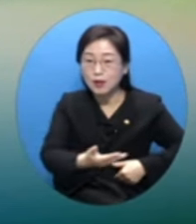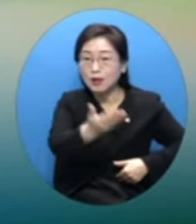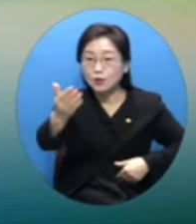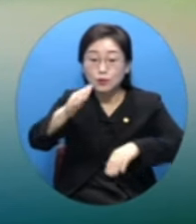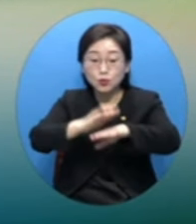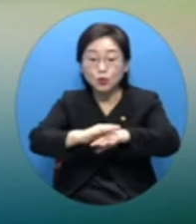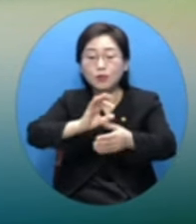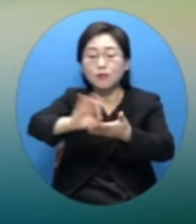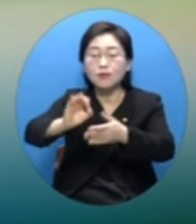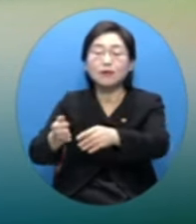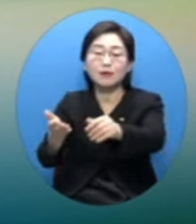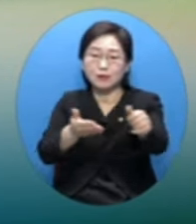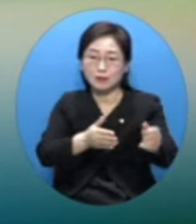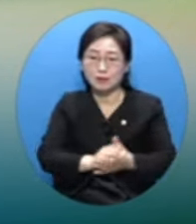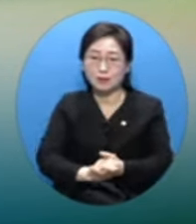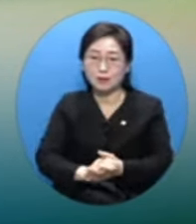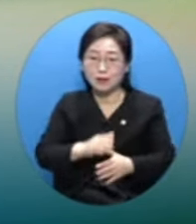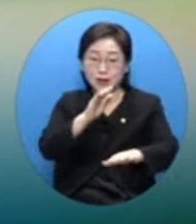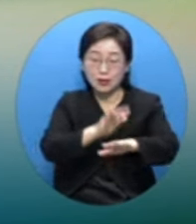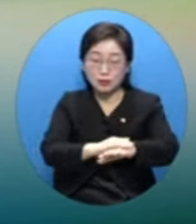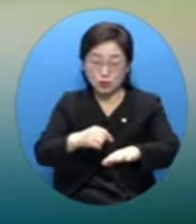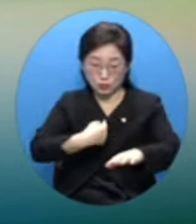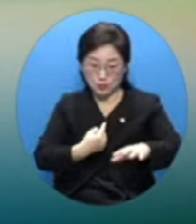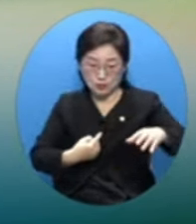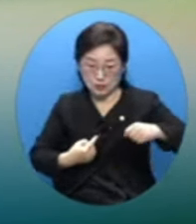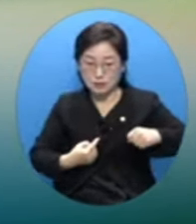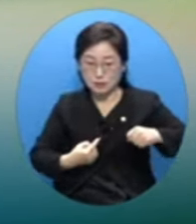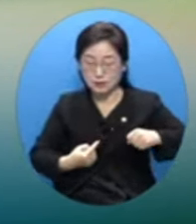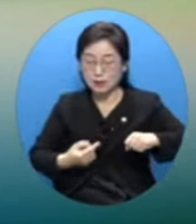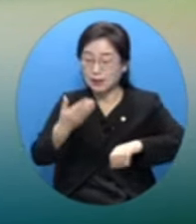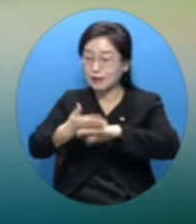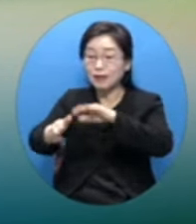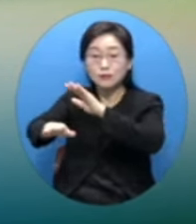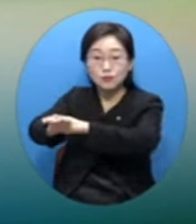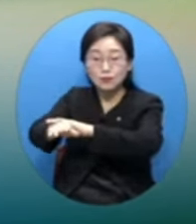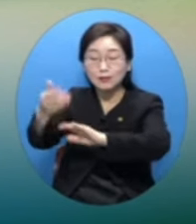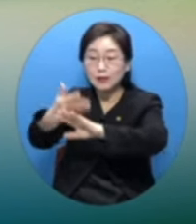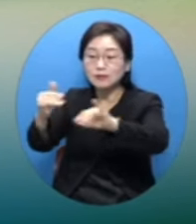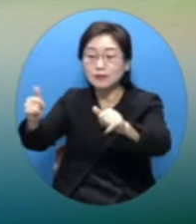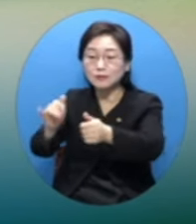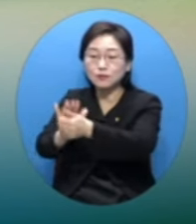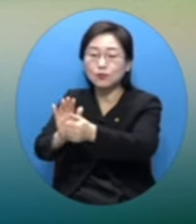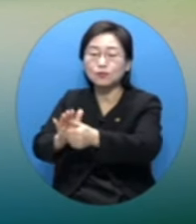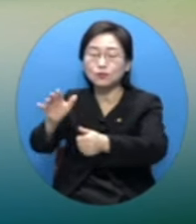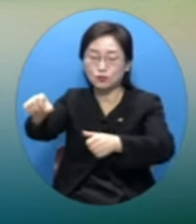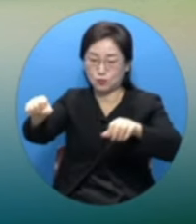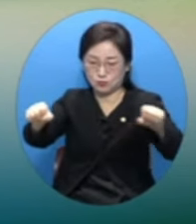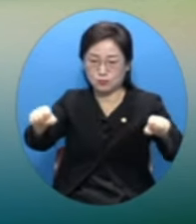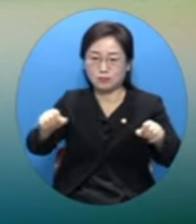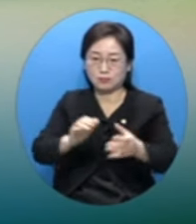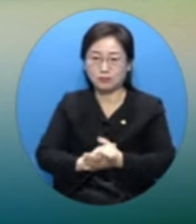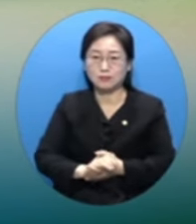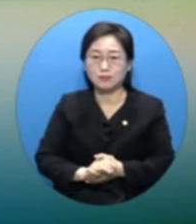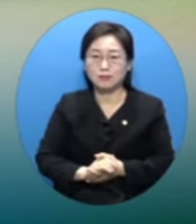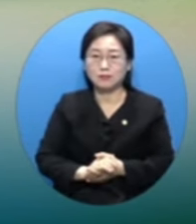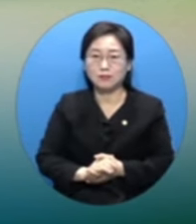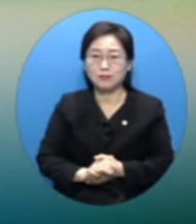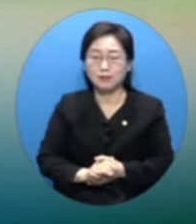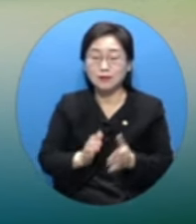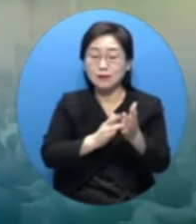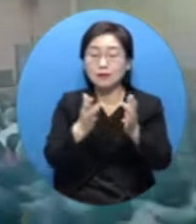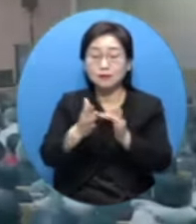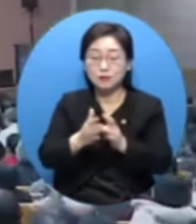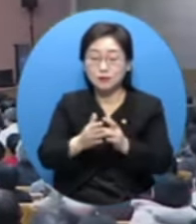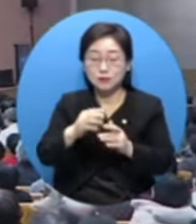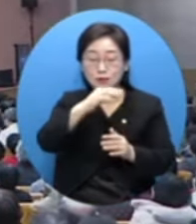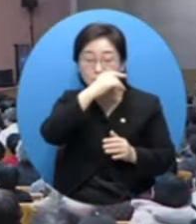이용하면 된다. 한 손은 너 자신을 돕는 손이고 다른 한 손은 다른 사람을 돕는 손이다. 예수님의 옥합을